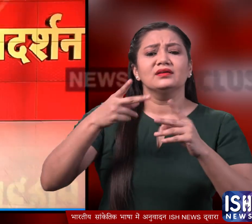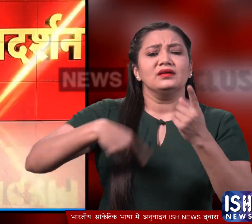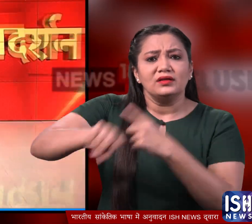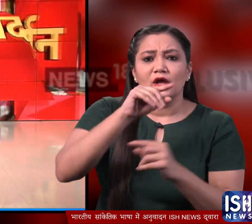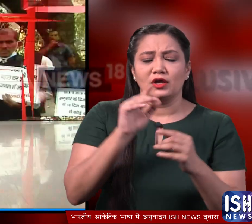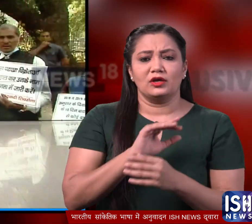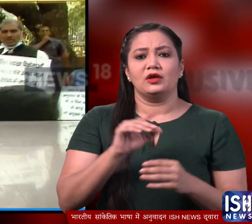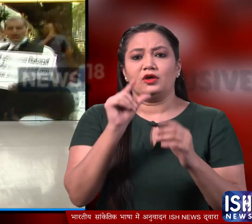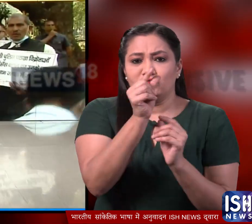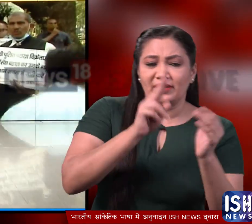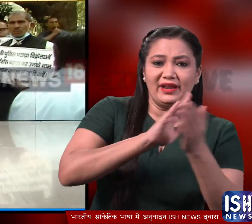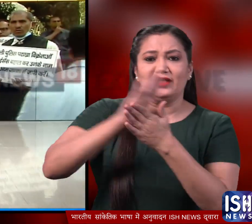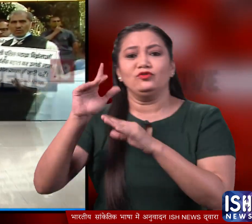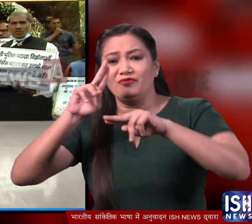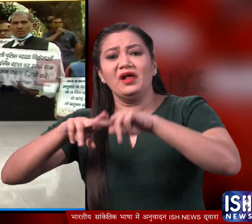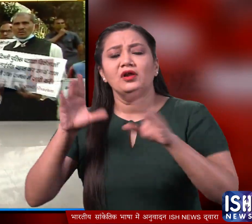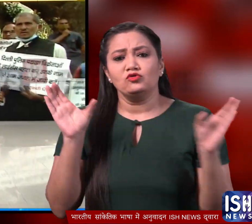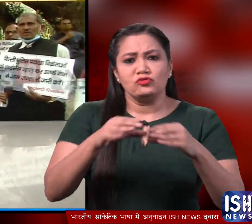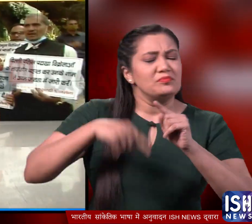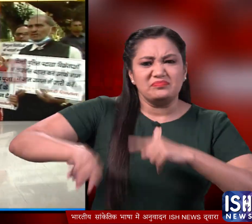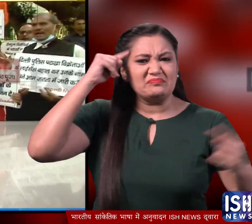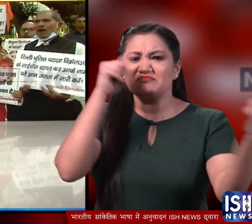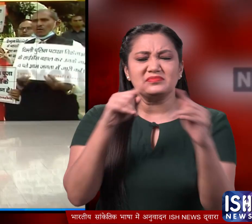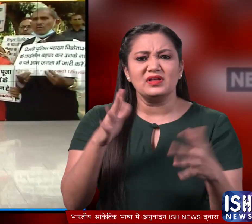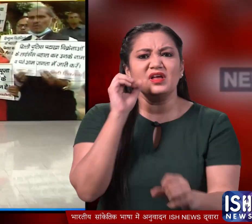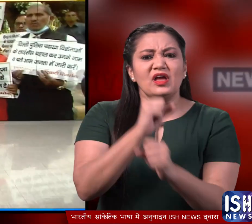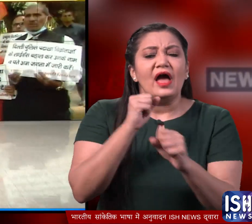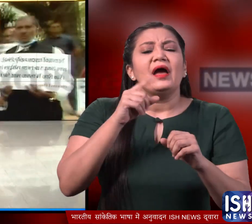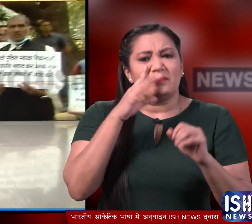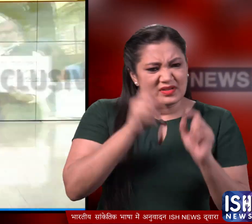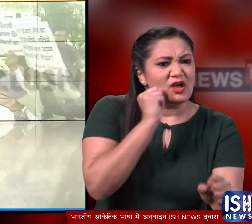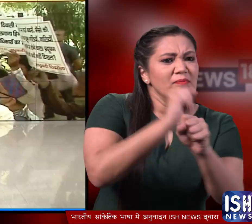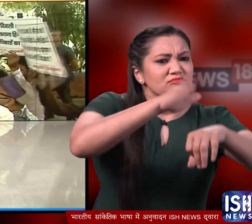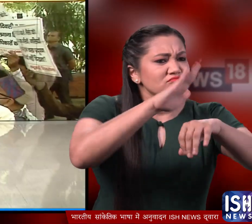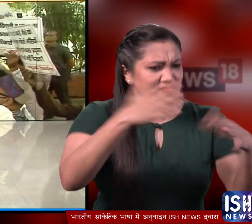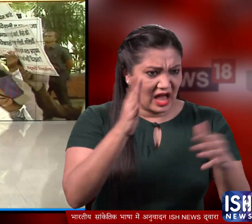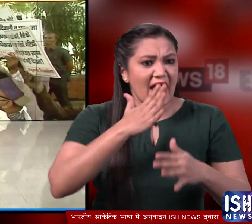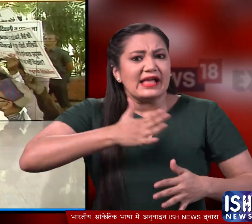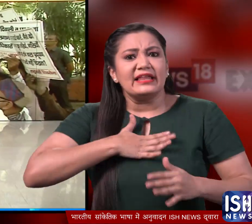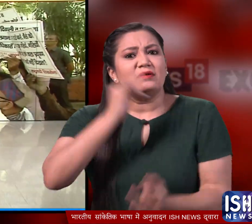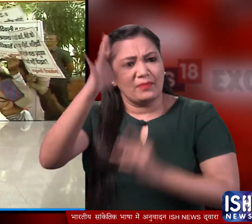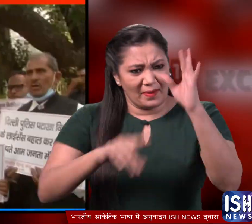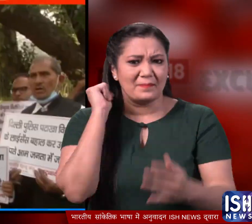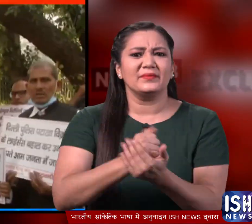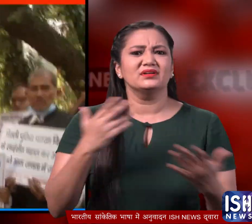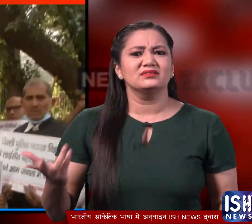یونائٹیڈ ہندو فرنٹ نام کے سنگٹھن کے کارکرتہ ویروت پر اتر آئے اور سرکار سے گرین پٹاکے جلانے کی اجازت دینے کی مانگ کی